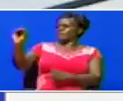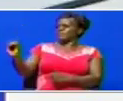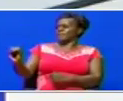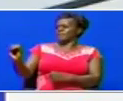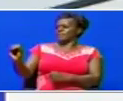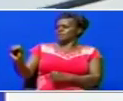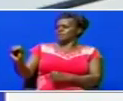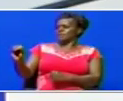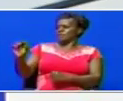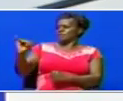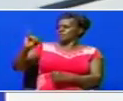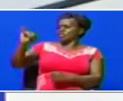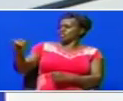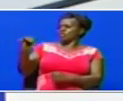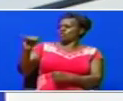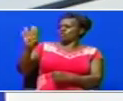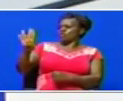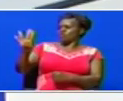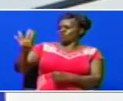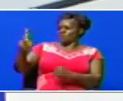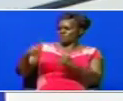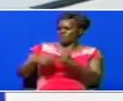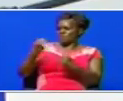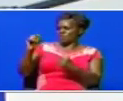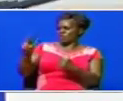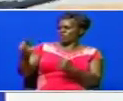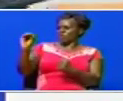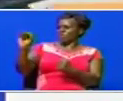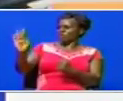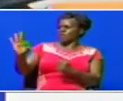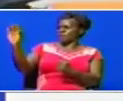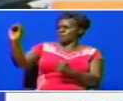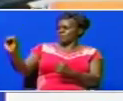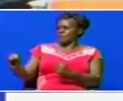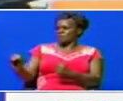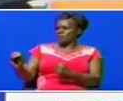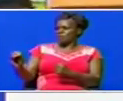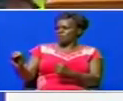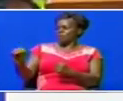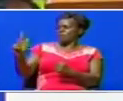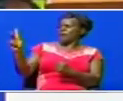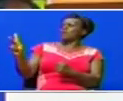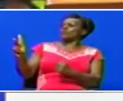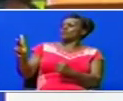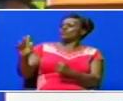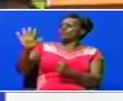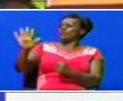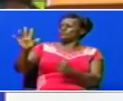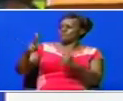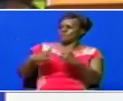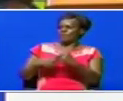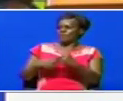4,574, 3.37%. Shakalaka Jirongo, 46, 0.03%. Japheth Kaluyu,